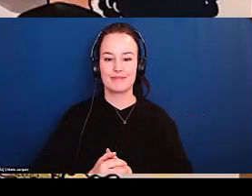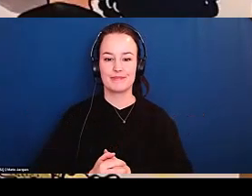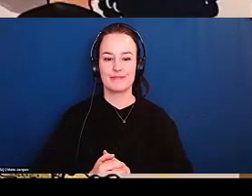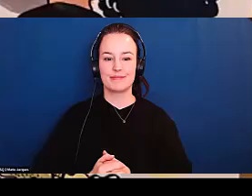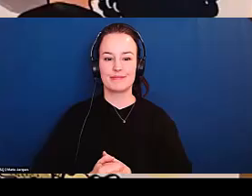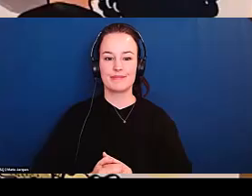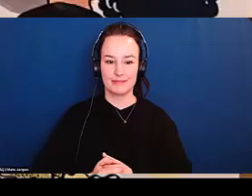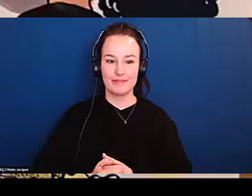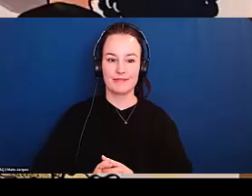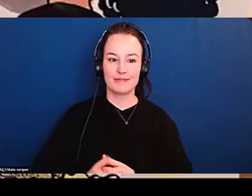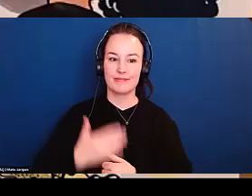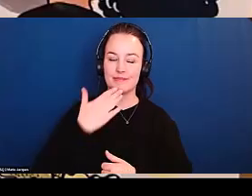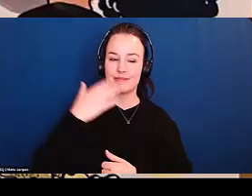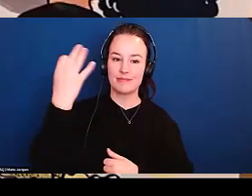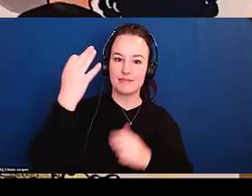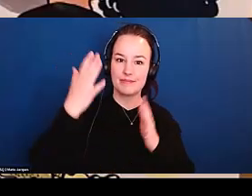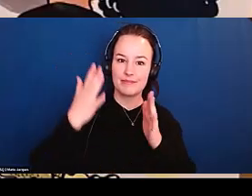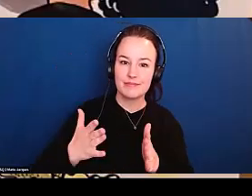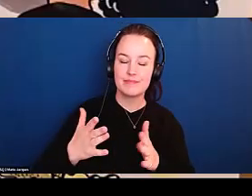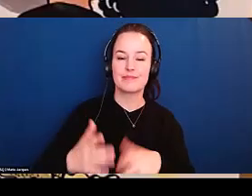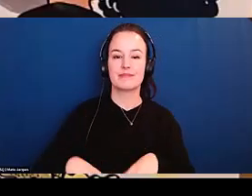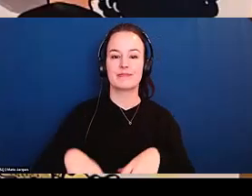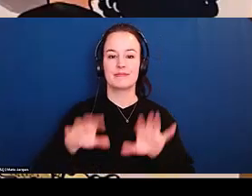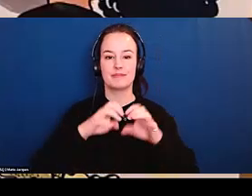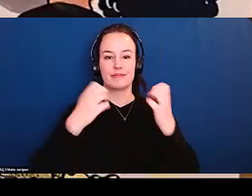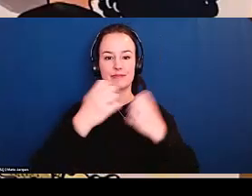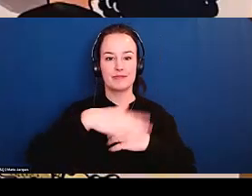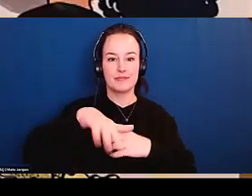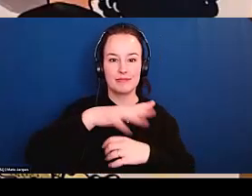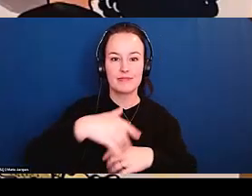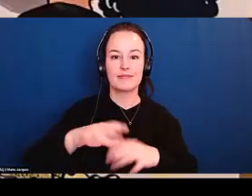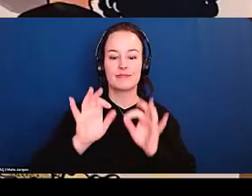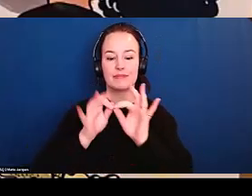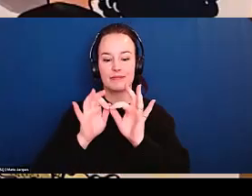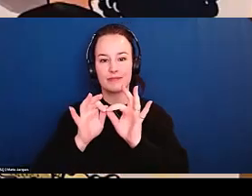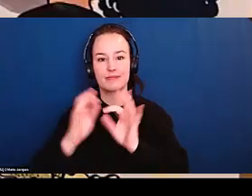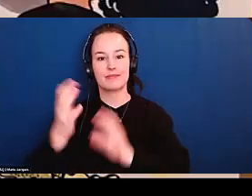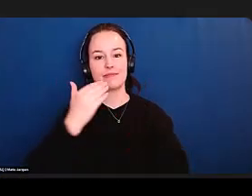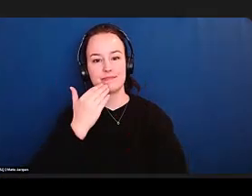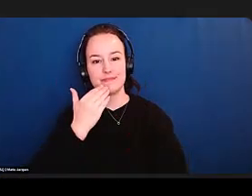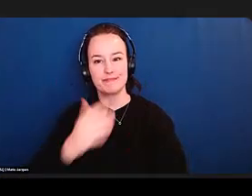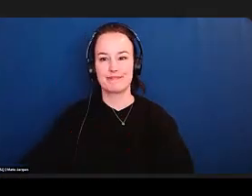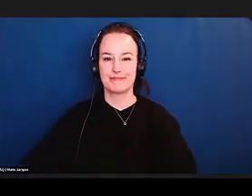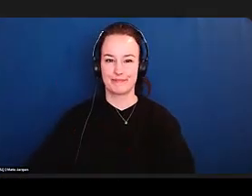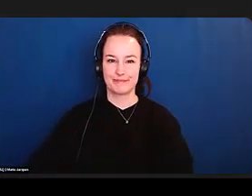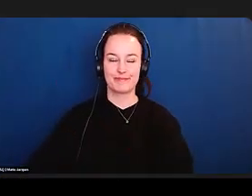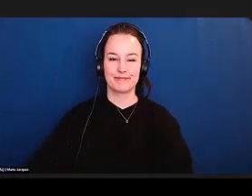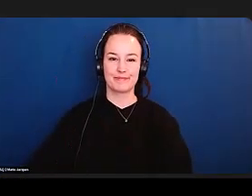Merci aux oratrices, notre équipe de production, aux interprètes.